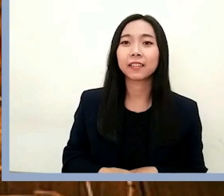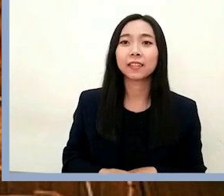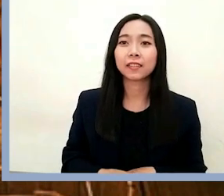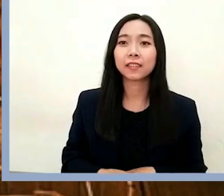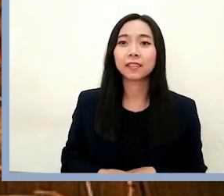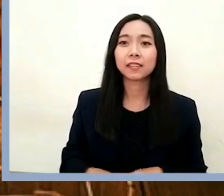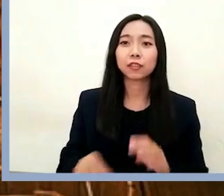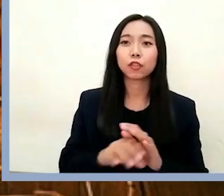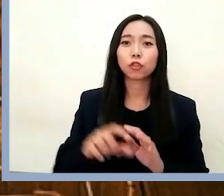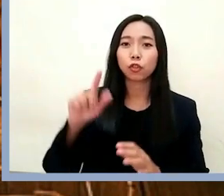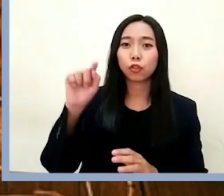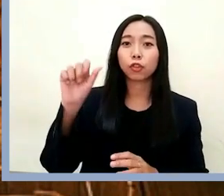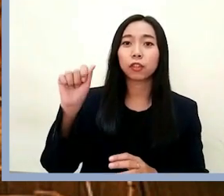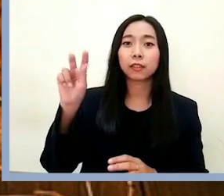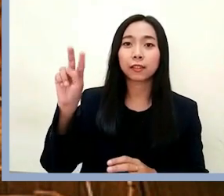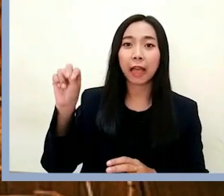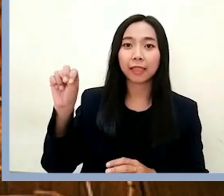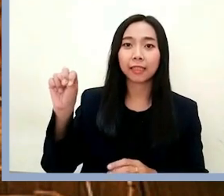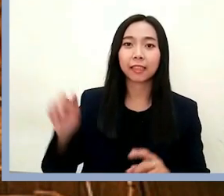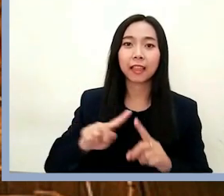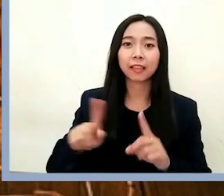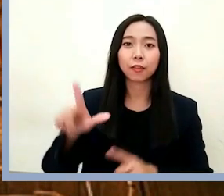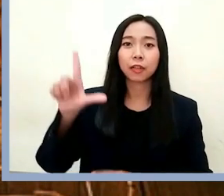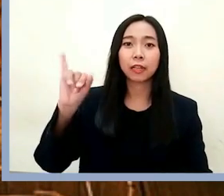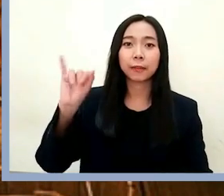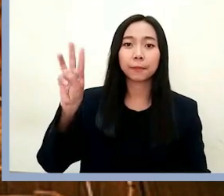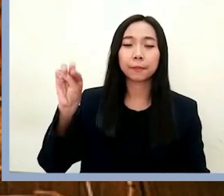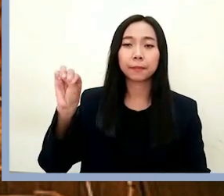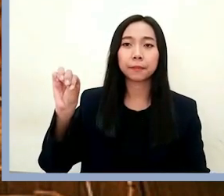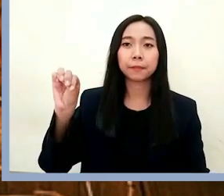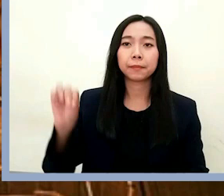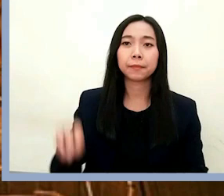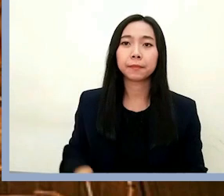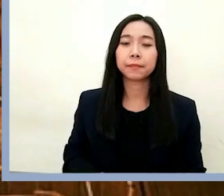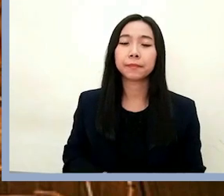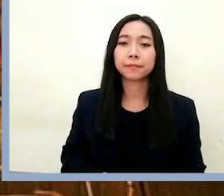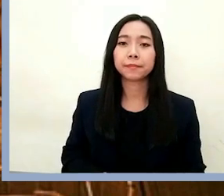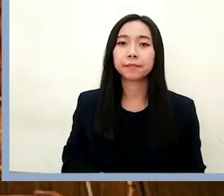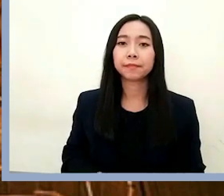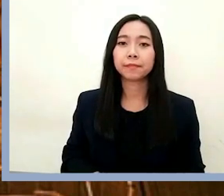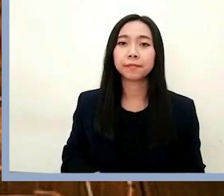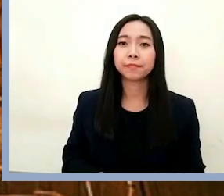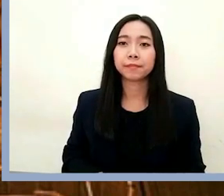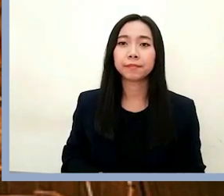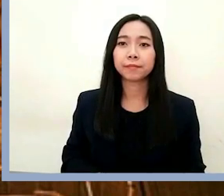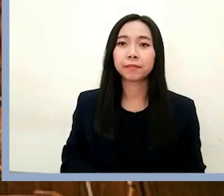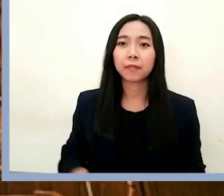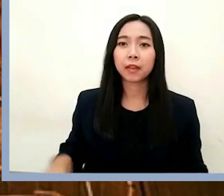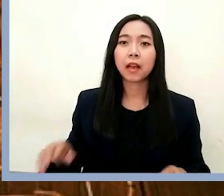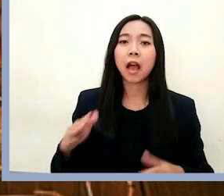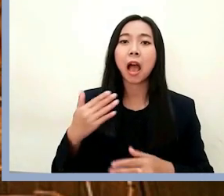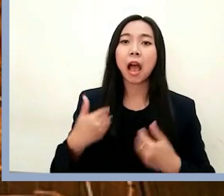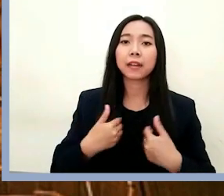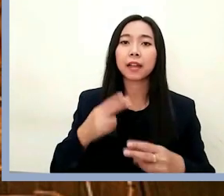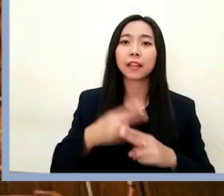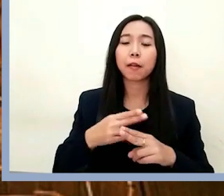itu Tan atau Chen ya atau Wan dan sebagainya ya tapi menunjukkan bahwa Ikatan Keluarga